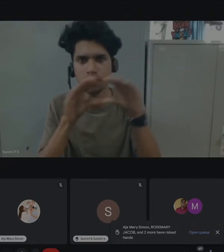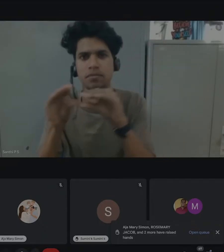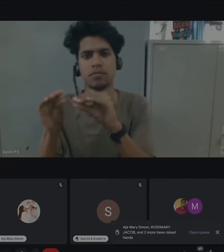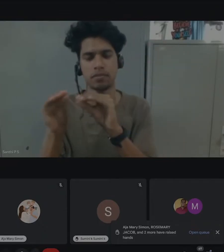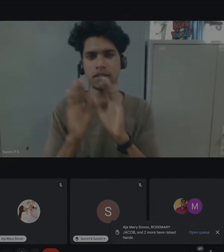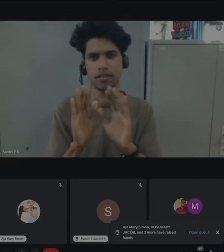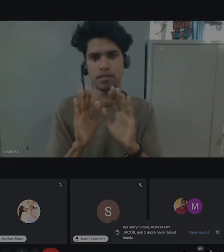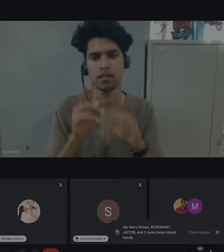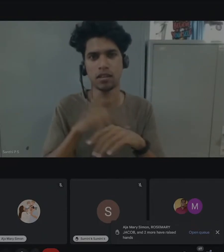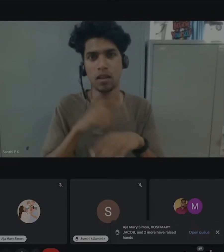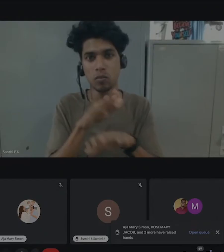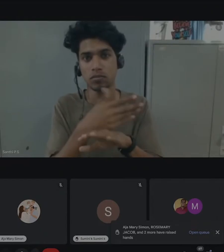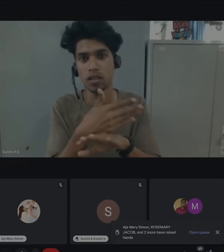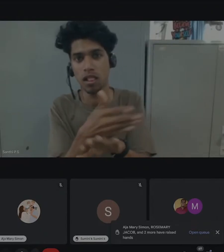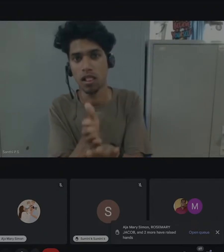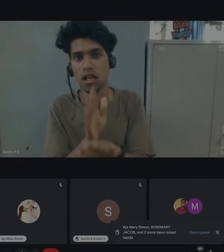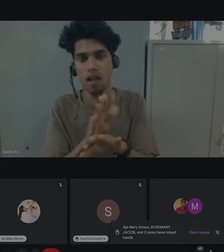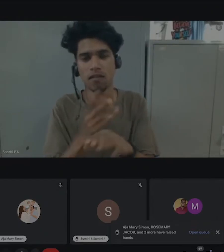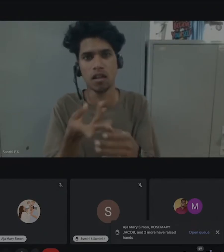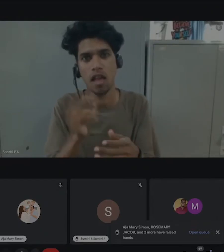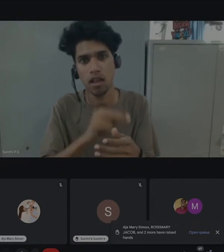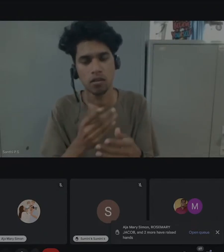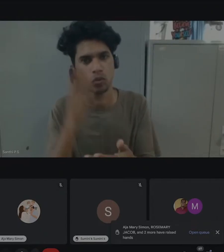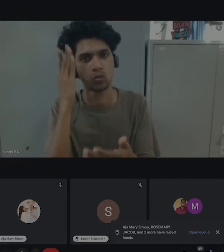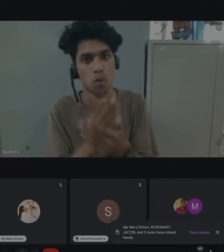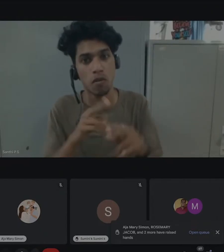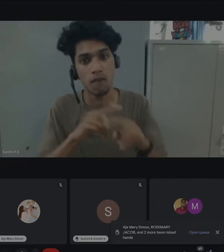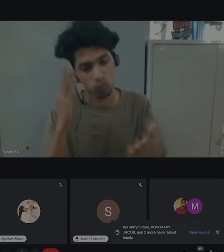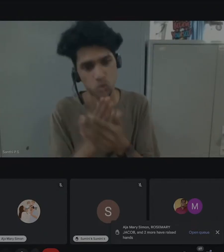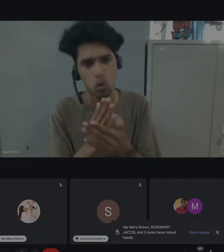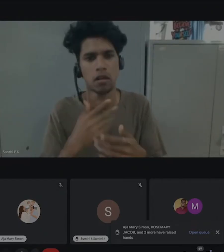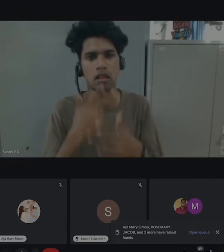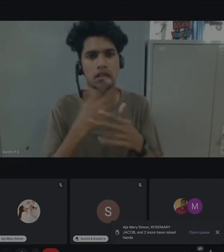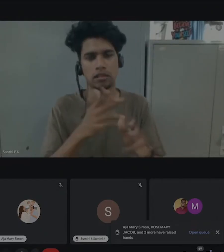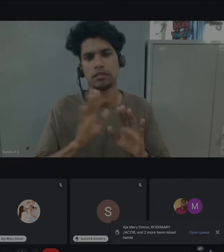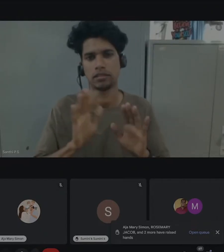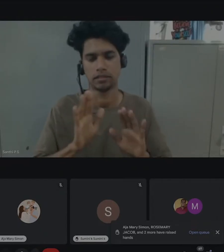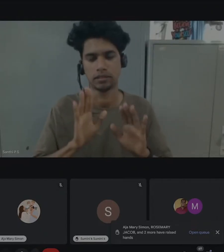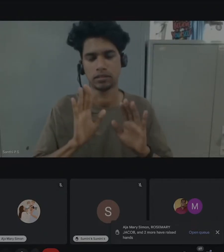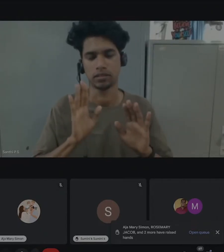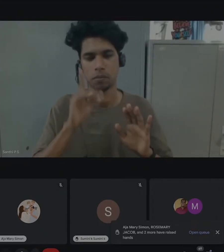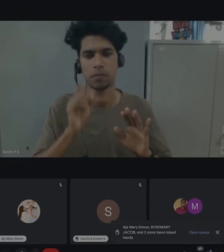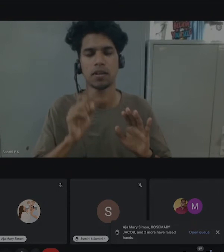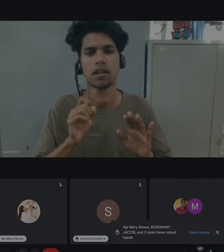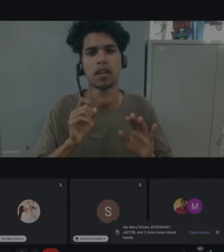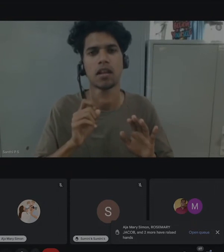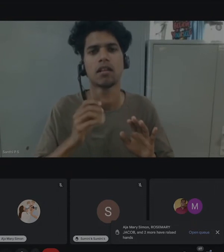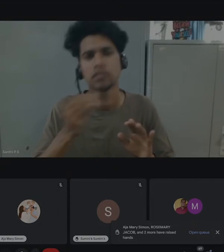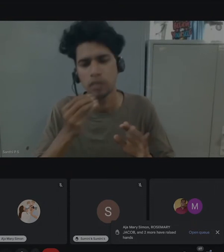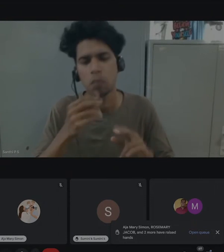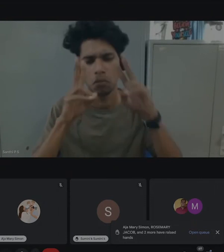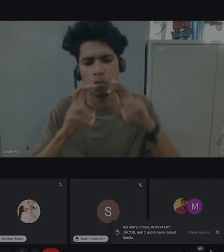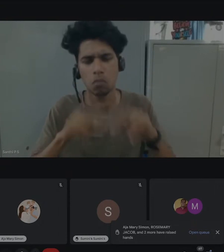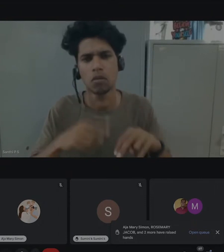നമ്മളത് കാർട്ടൂൺ കാണിക്കരുതെന്ന് ഞാൻ കംപ്ലീറ്റ് ആയിട്ട് പറയുന്നില്ല. ഇന്നത്തെ പല പഠനങ്ങളും കുറച്ചൊക്കെ ഒരു